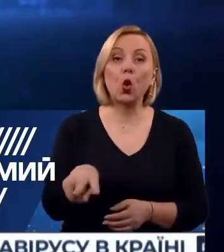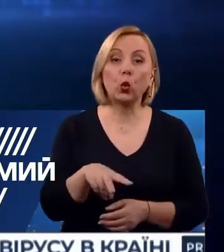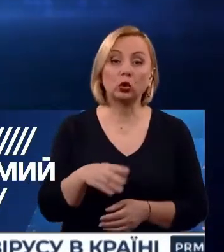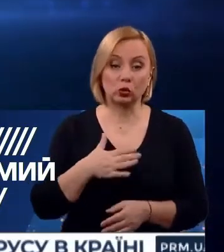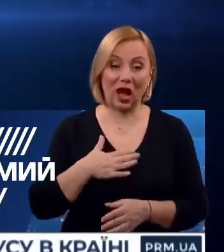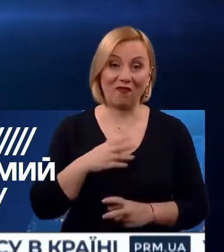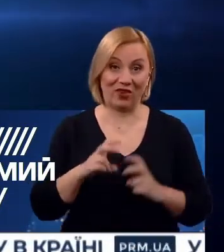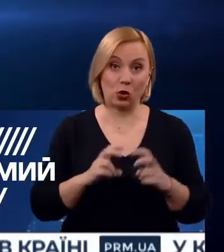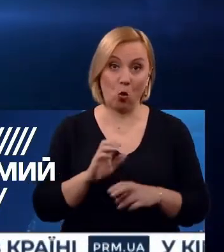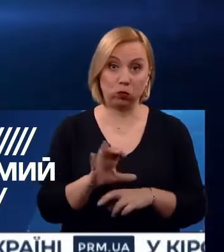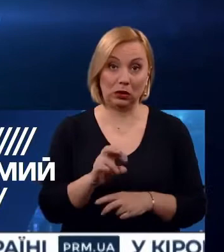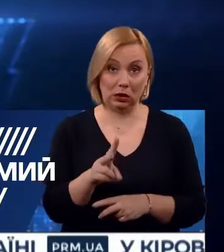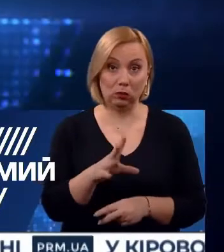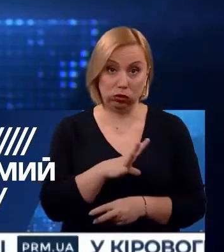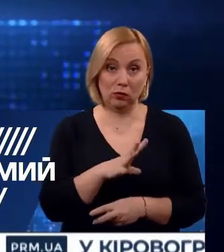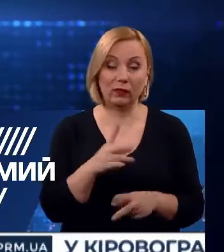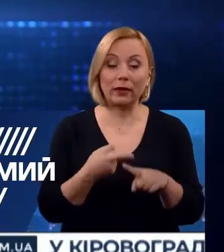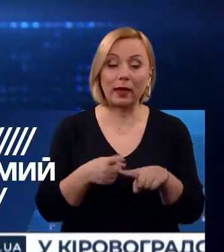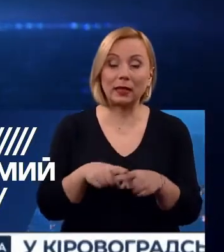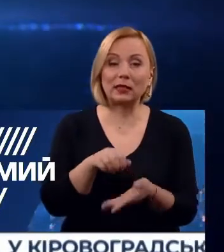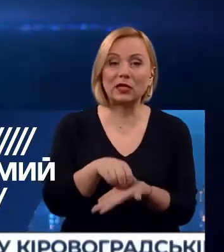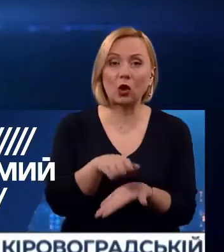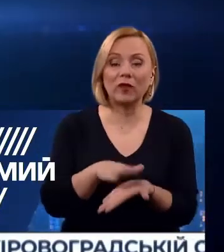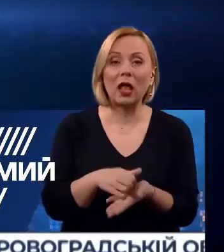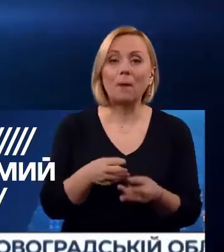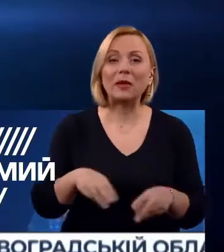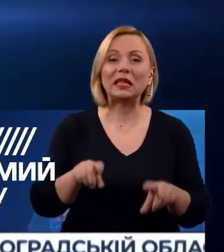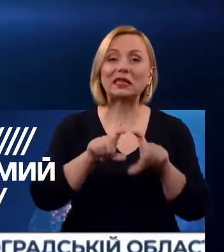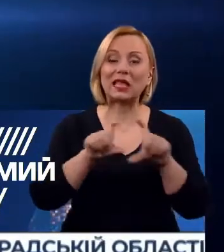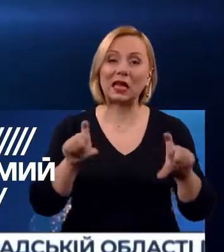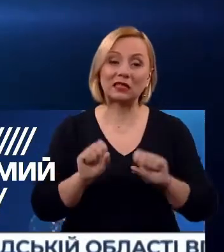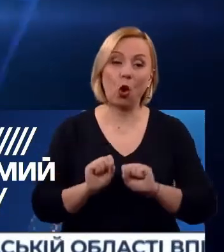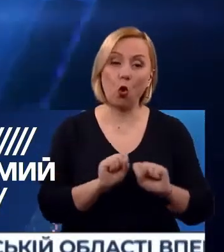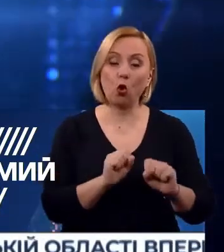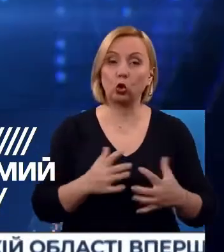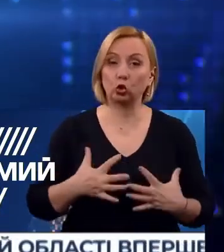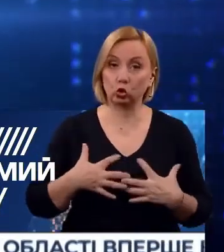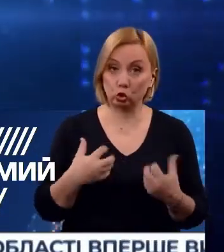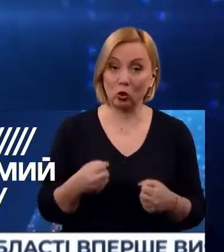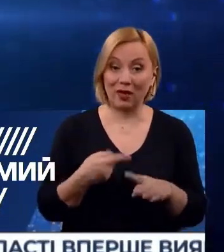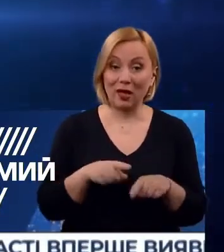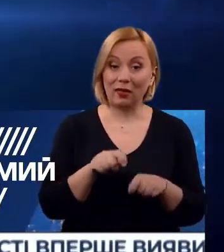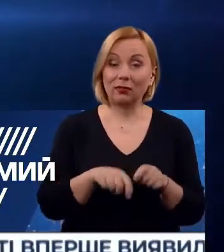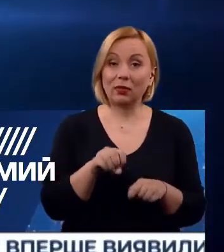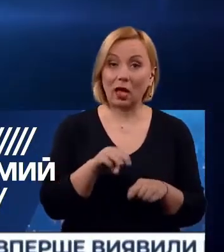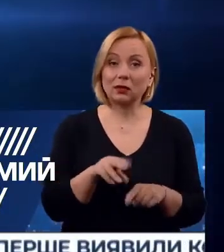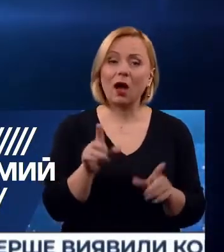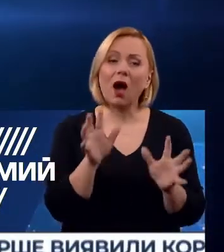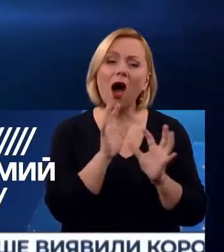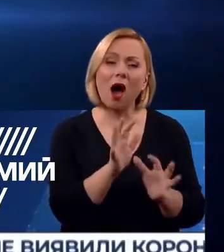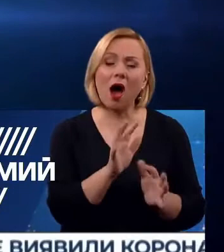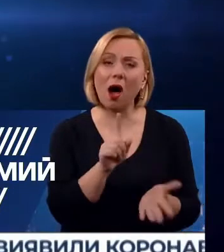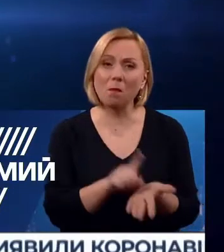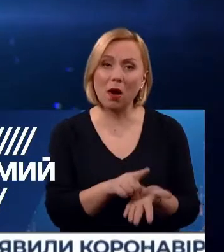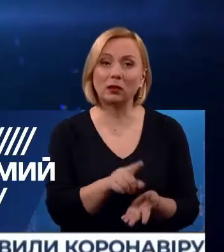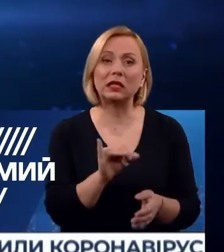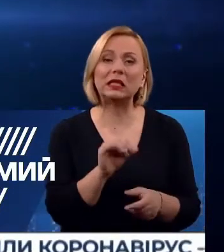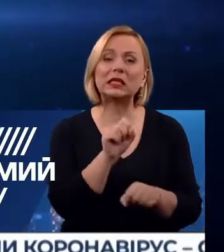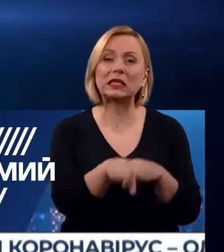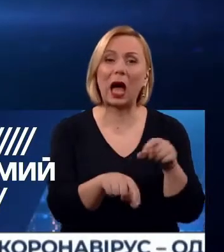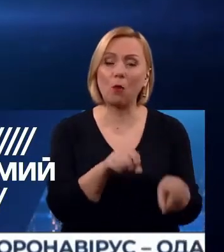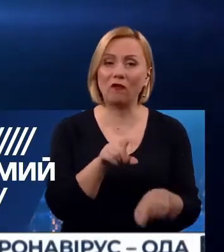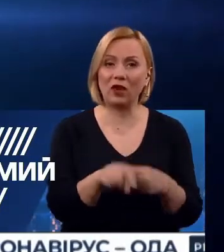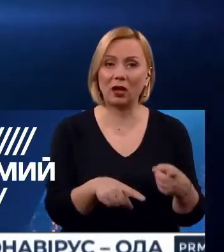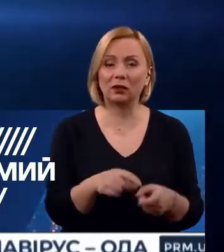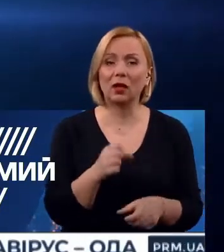який зареєстрував в Міністерстві охорони здоров'я ці тести. І його потрібно уряду носити на руках і